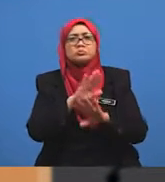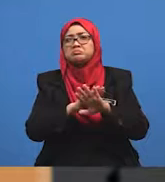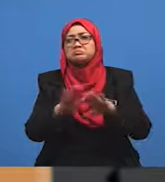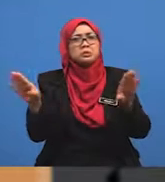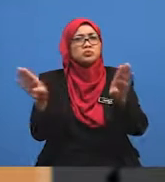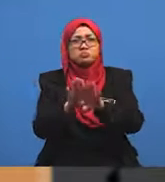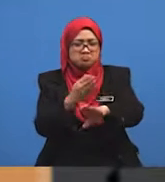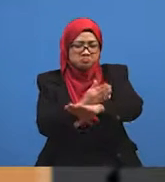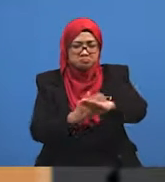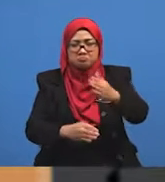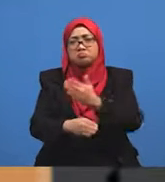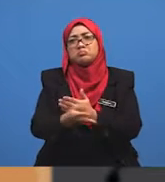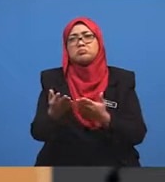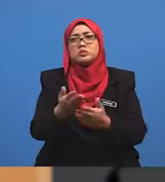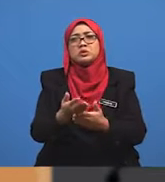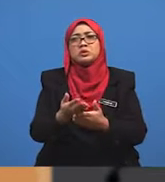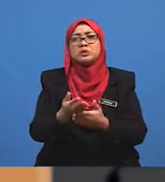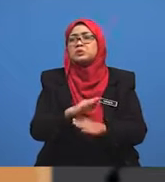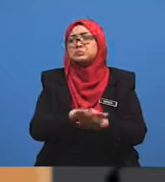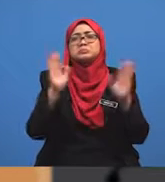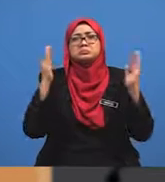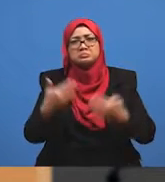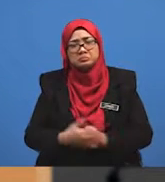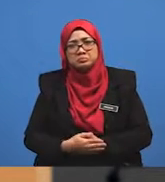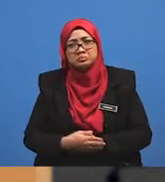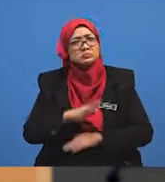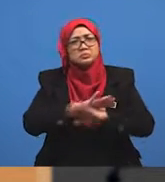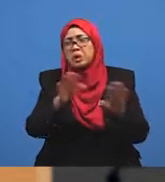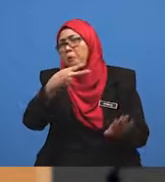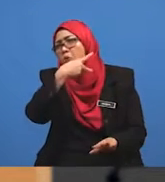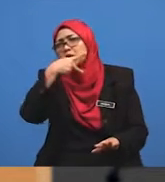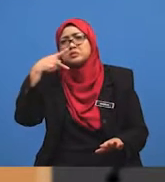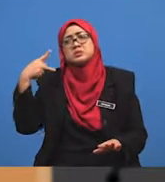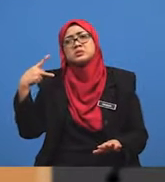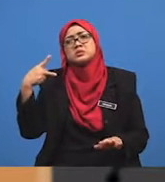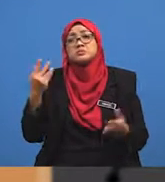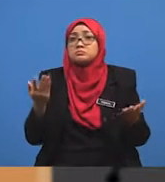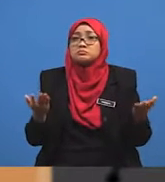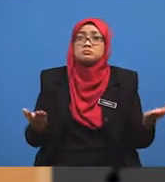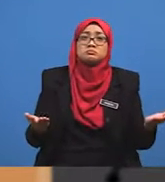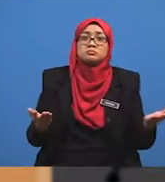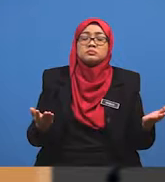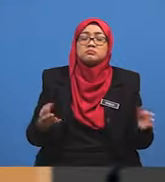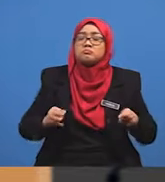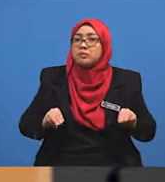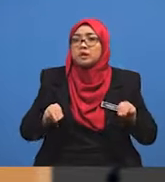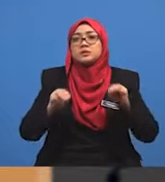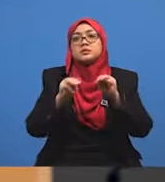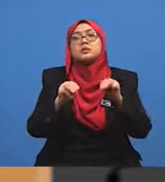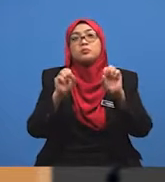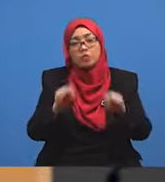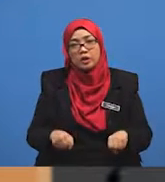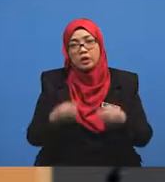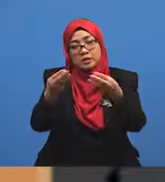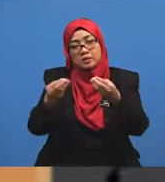tak rajin solat, seorang peniaga tak puasa dan sebagainya, secara teknikalnya ia masih boleh diterima dalam